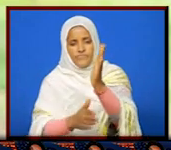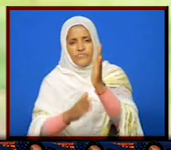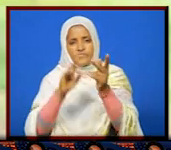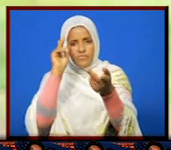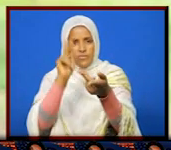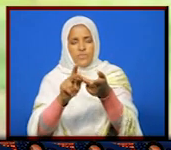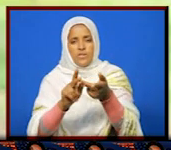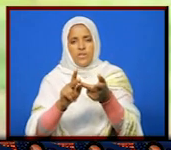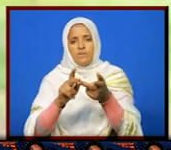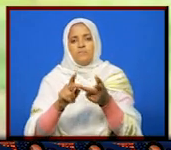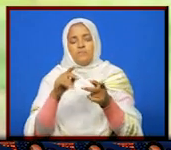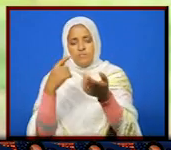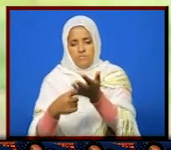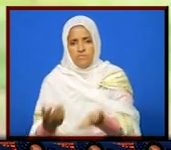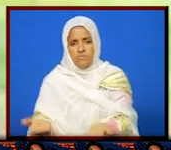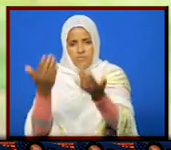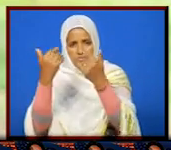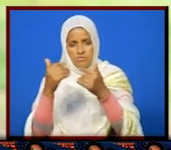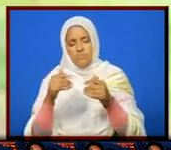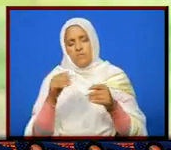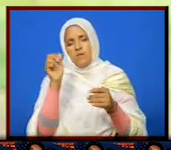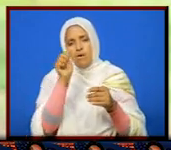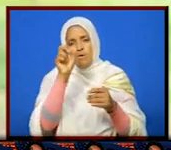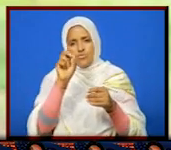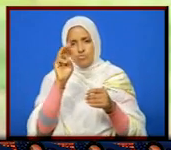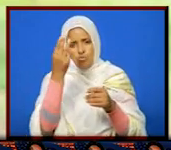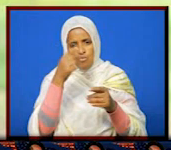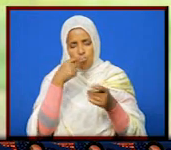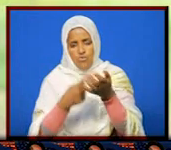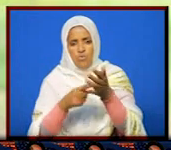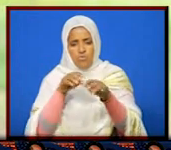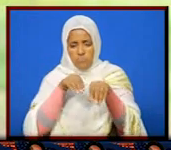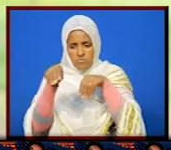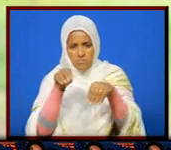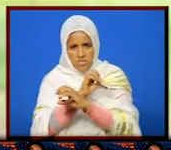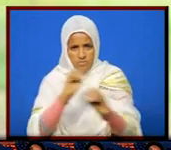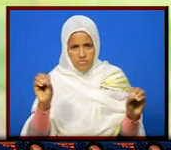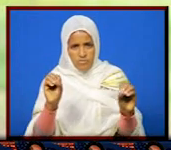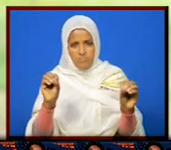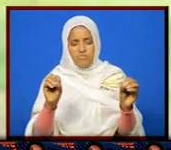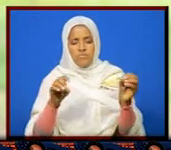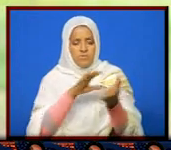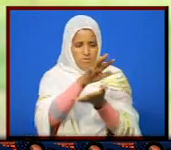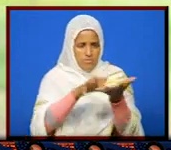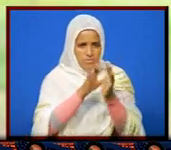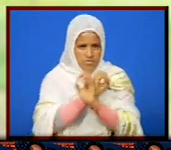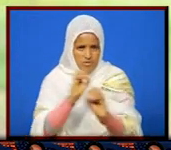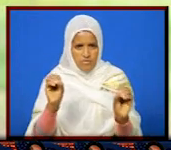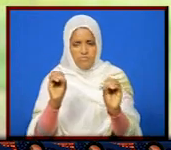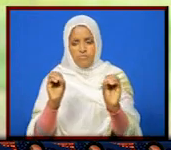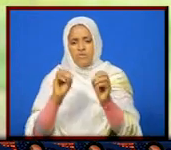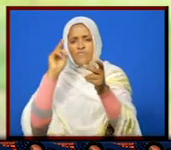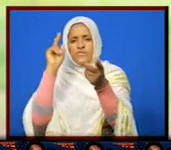ወይ ከውን በርነ ፍጹመ ዘእንበለ አንሣእ ስሆ ወይ ተሐውሶ ያለ መንቀሳቀስ ያለ